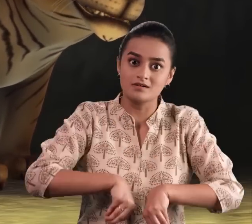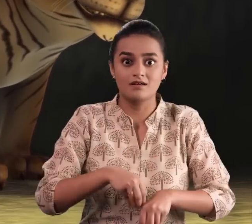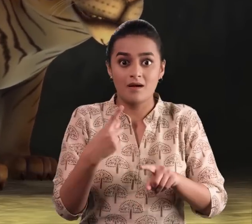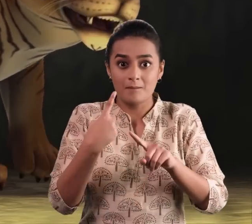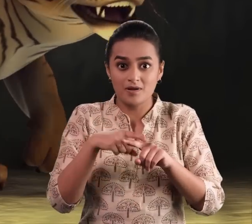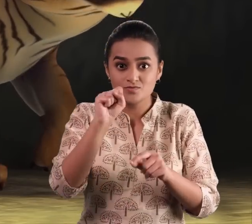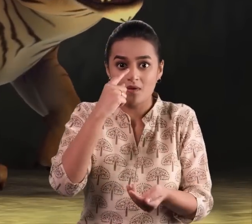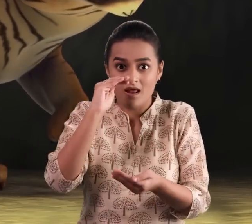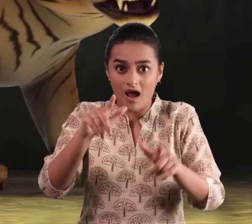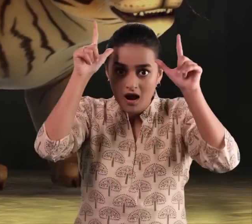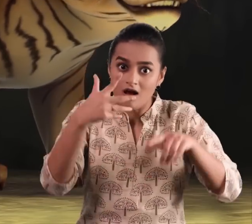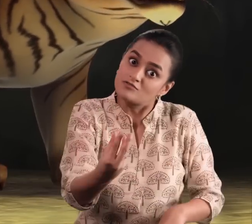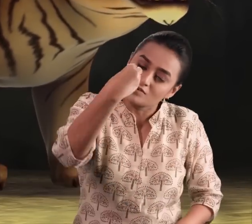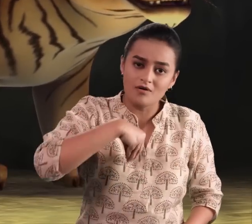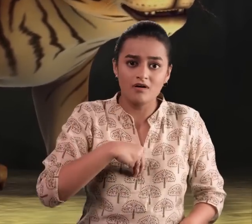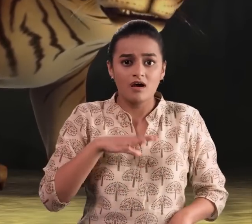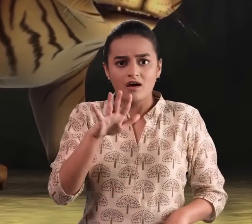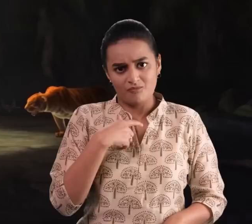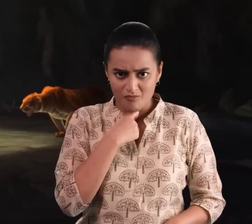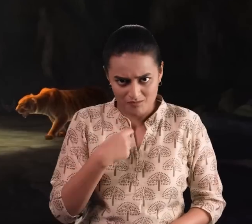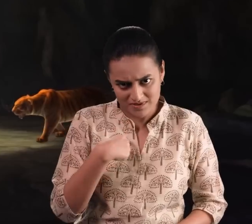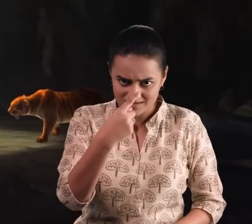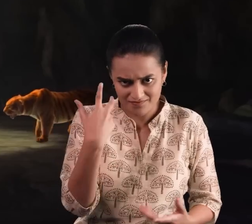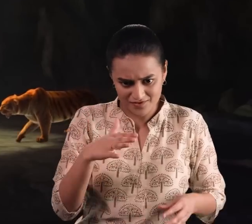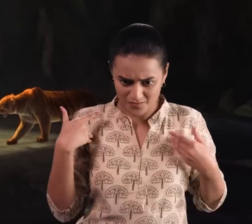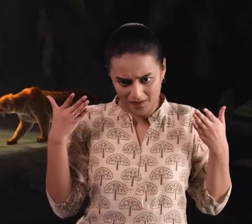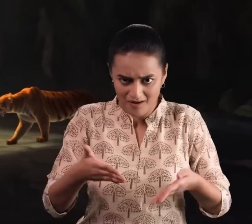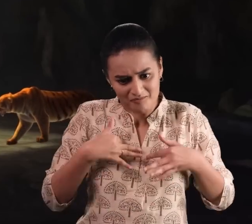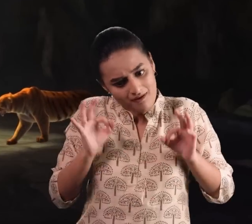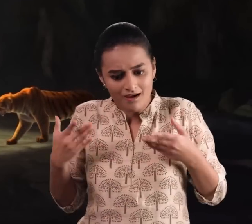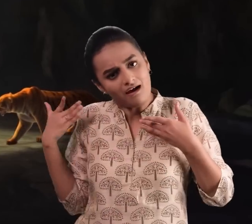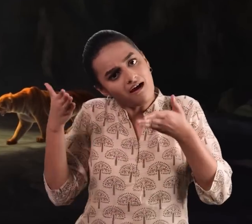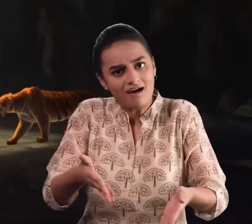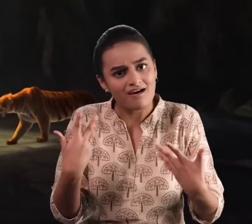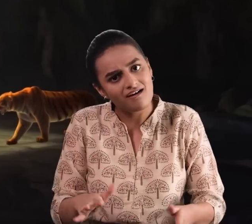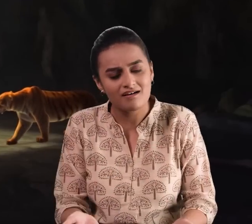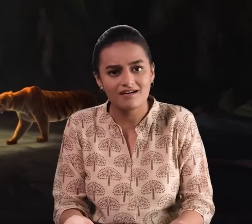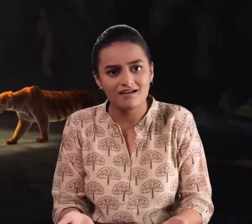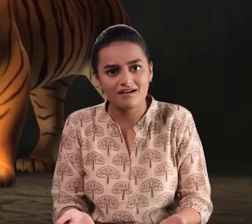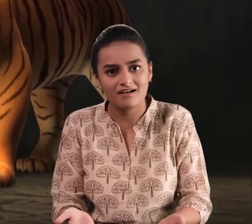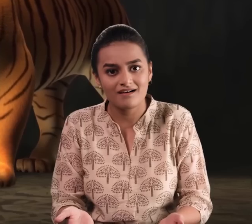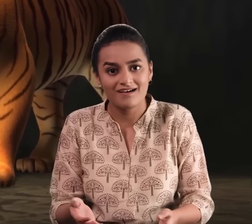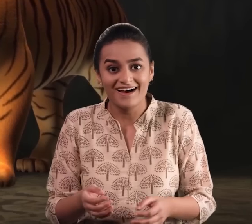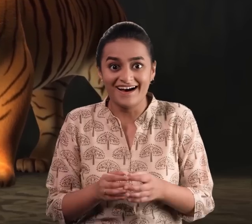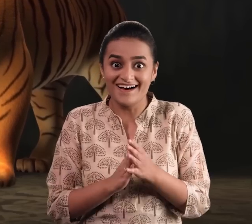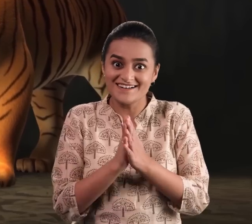जाऊंगा और उसकी बच्ची को भी। उसकी आवश्यकता नहीं पड़ेगी, मैं अपना वचन निभाने आ गई